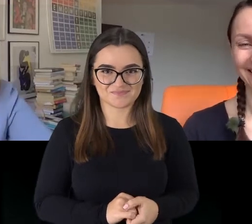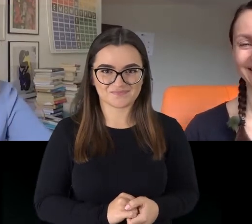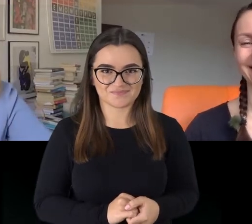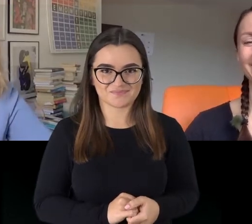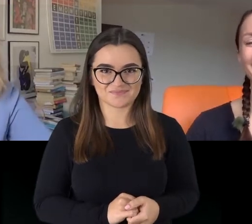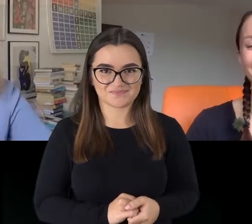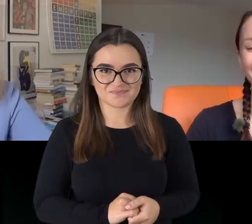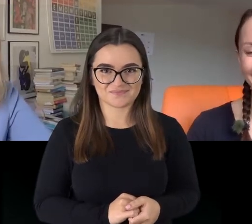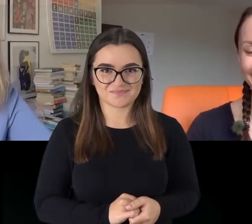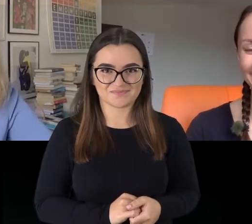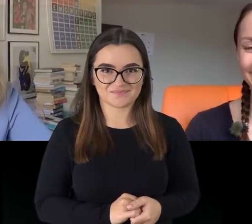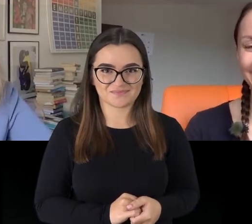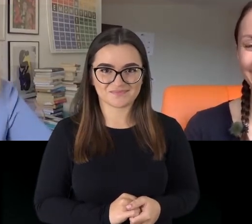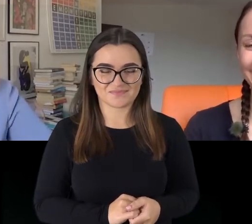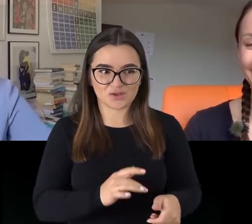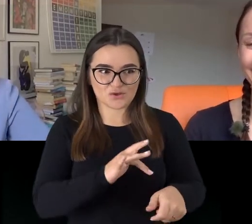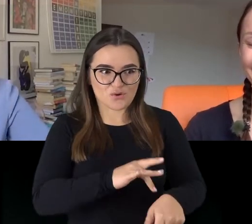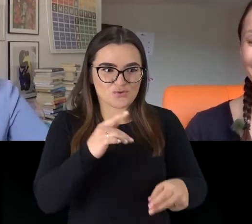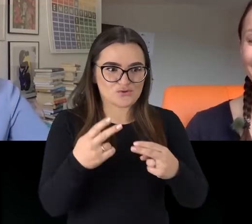Jaučiuosi.